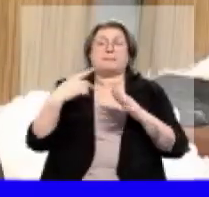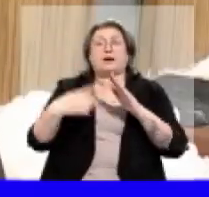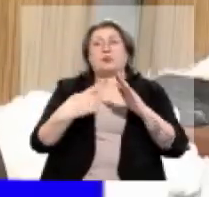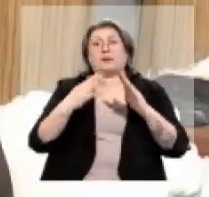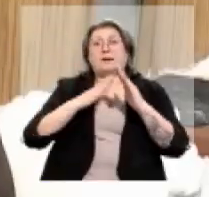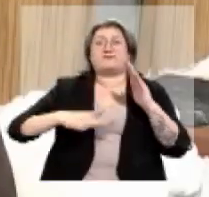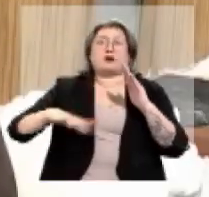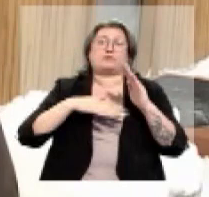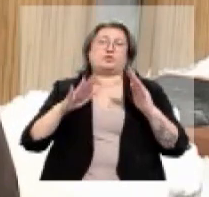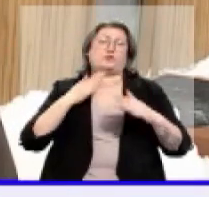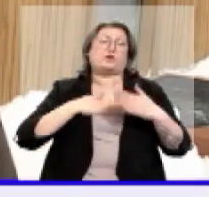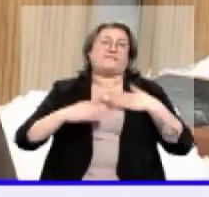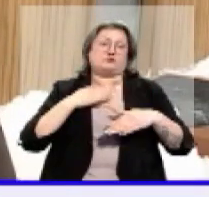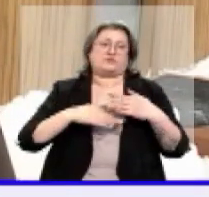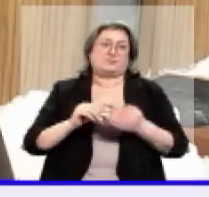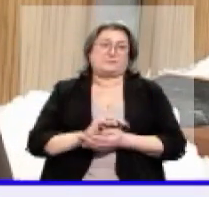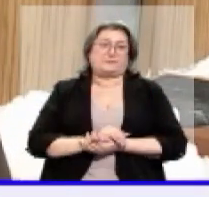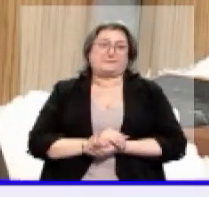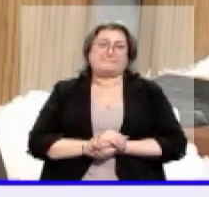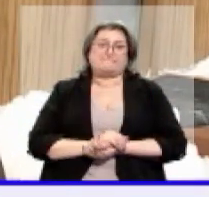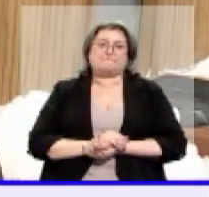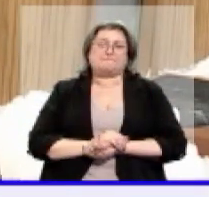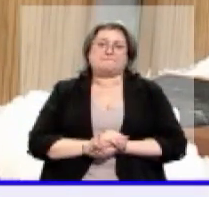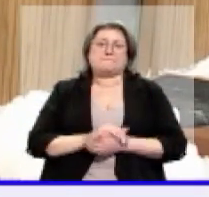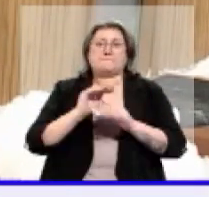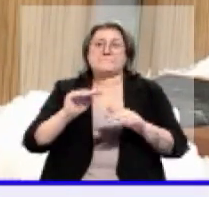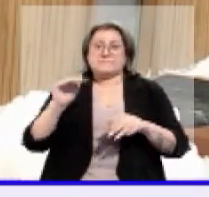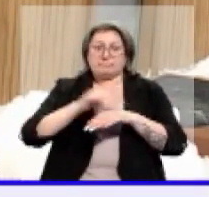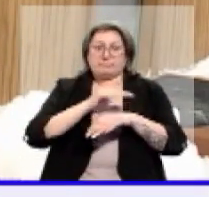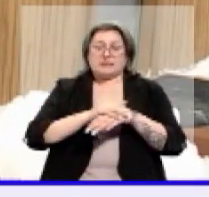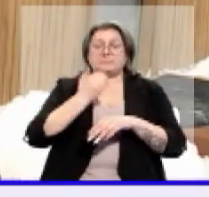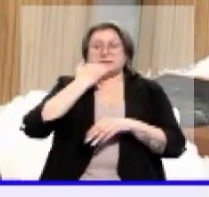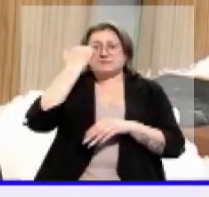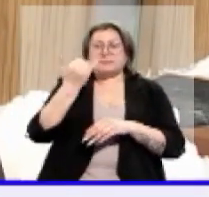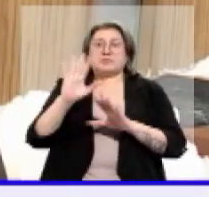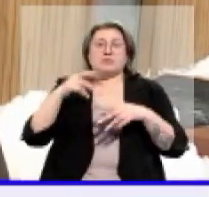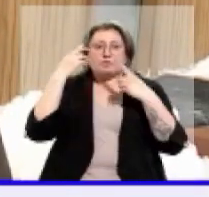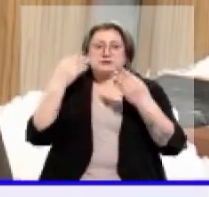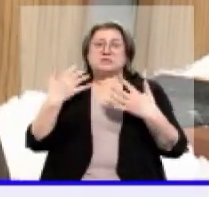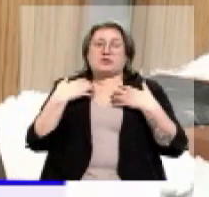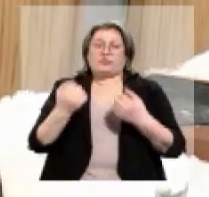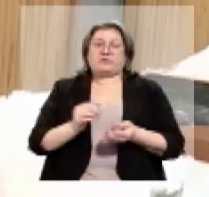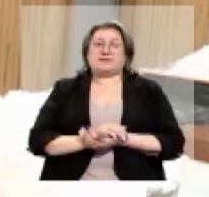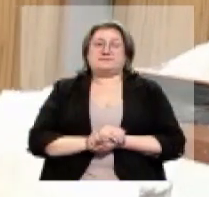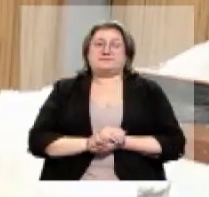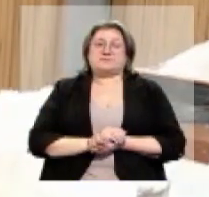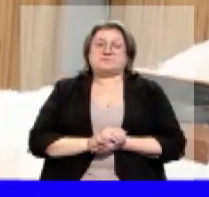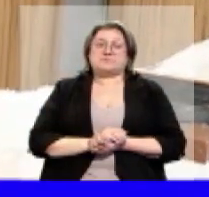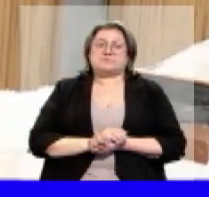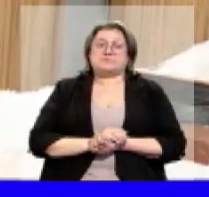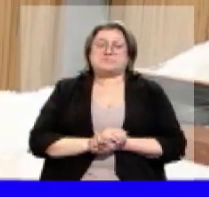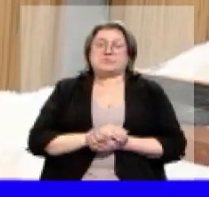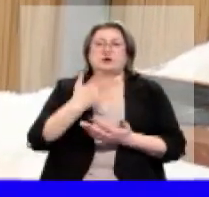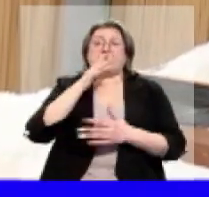по двору будет в удовольствие. Молодцы, деточки. Спасибо им, дай Бог им здоровья. Отрываюсь от